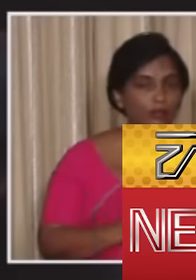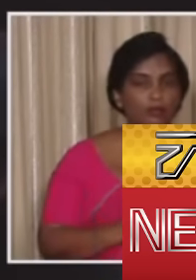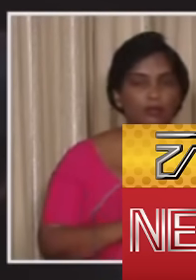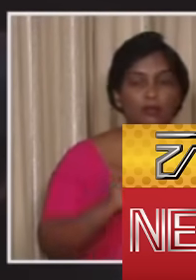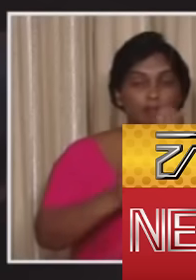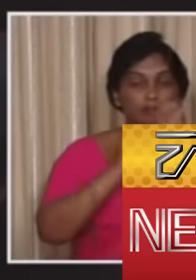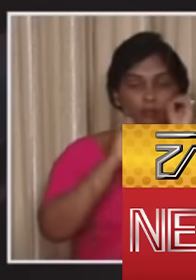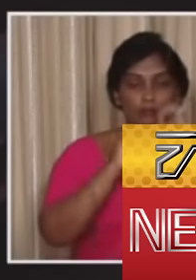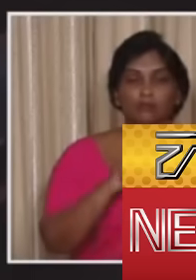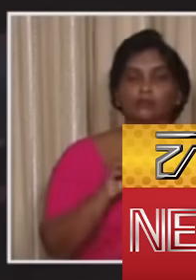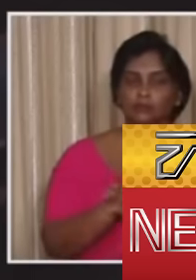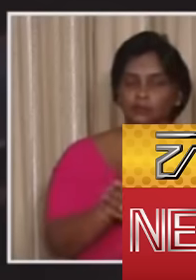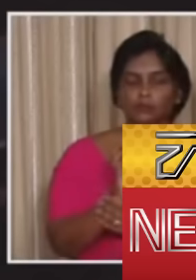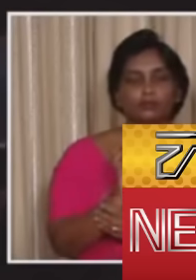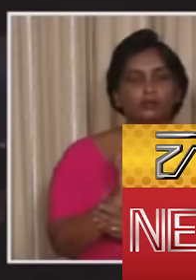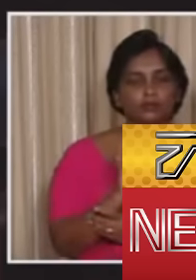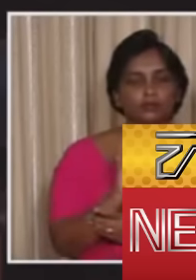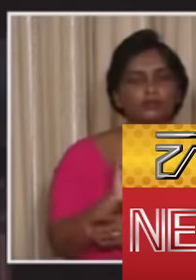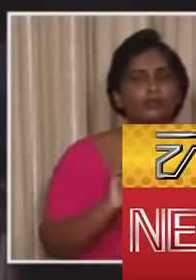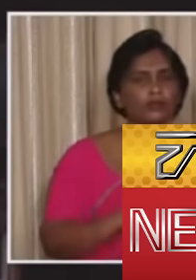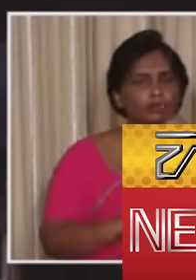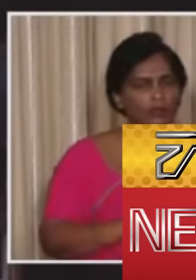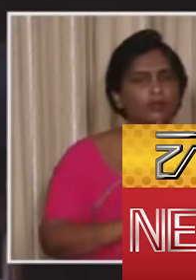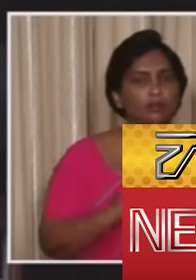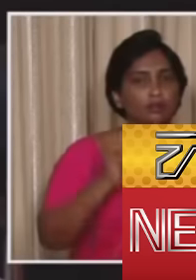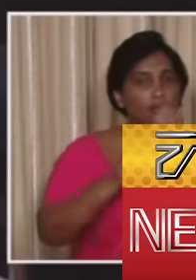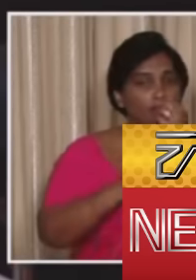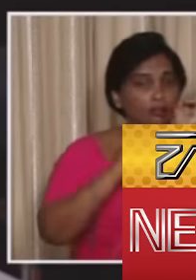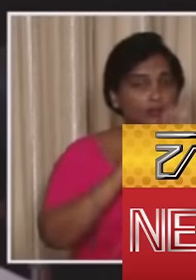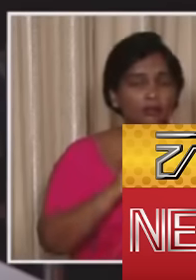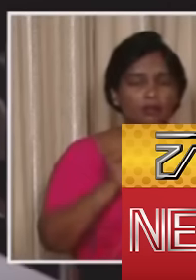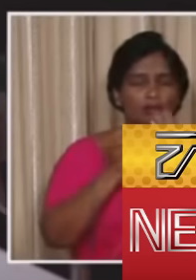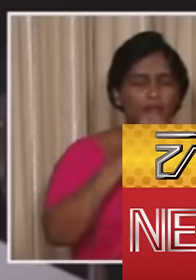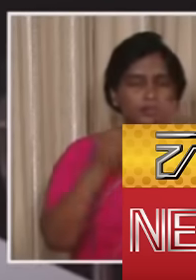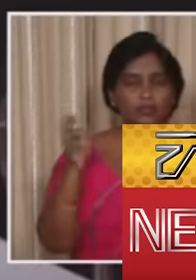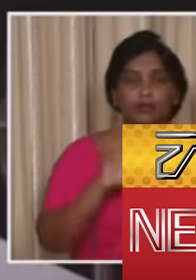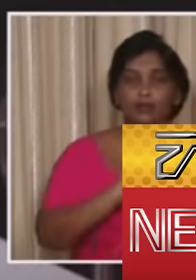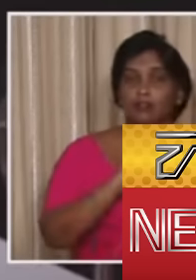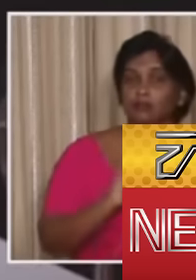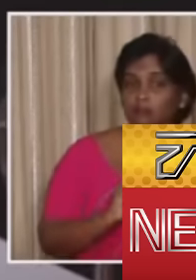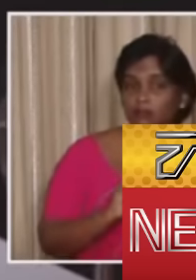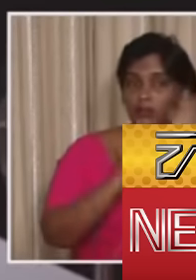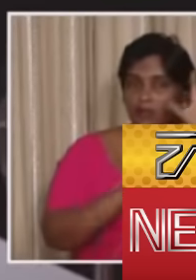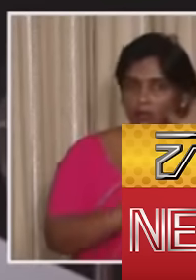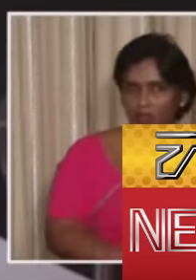ඉන්ද්‍රජාලිකයන් මන්ත්‍ර කරුවන් ගැන හැබැයි තමුනාන්සලා තමයි මැජික් කාර්යෝ ඉන්ද්‍රජාලිකයෝ මේ රට ගොඩනැගීම සඳහා